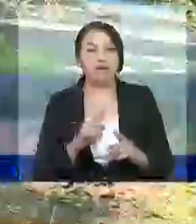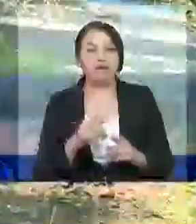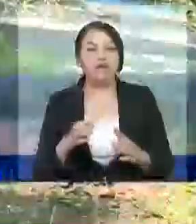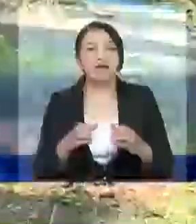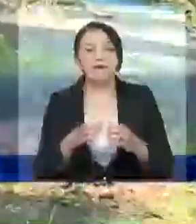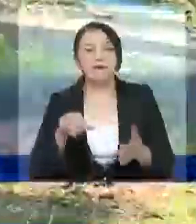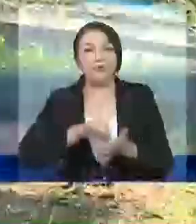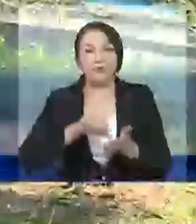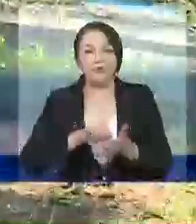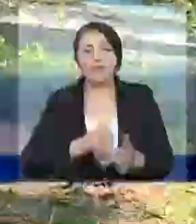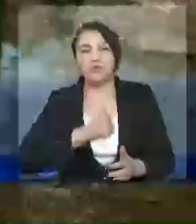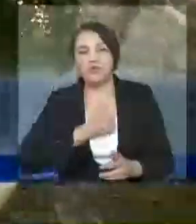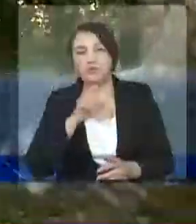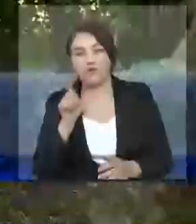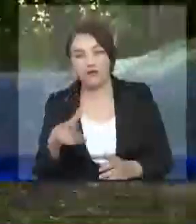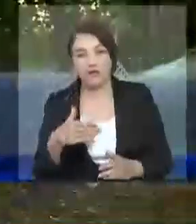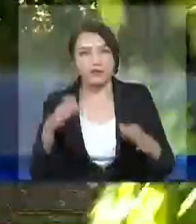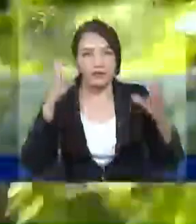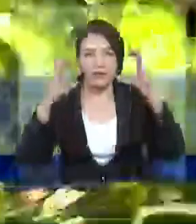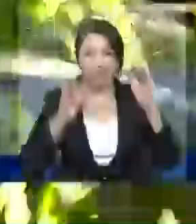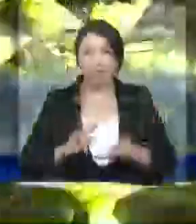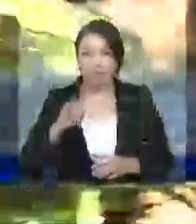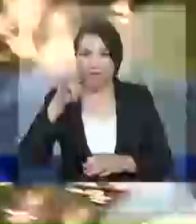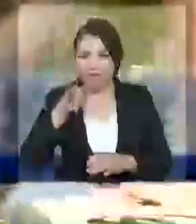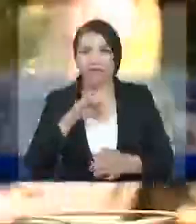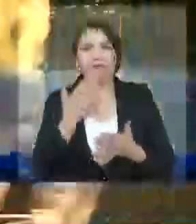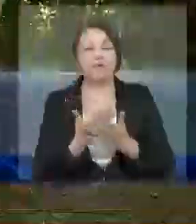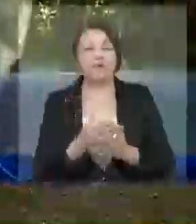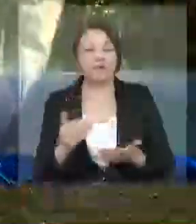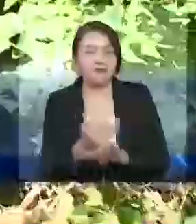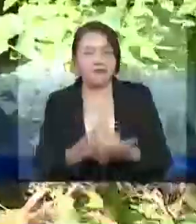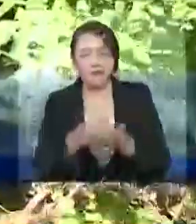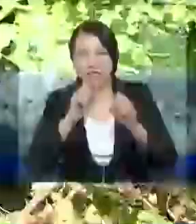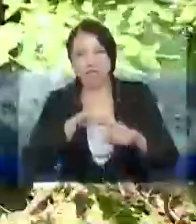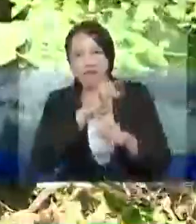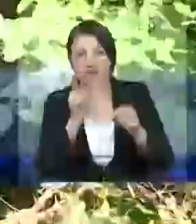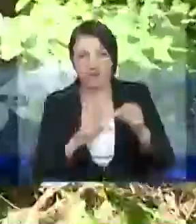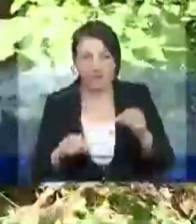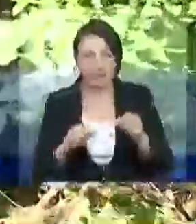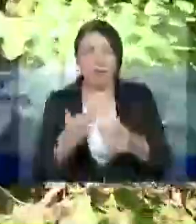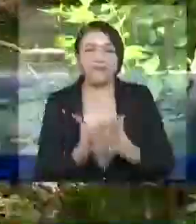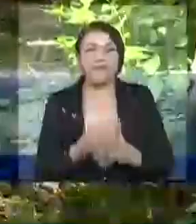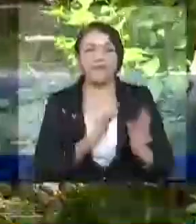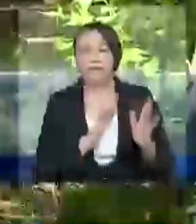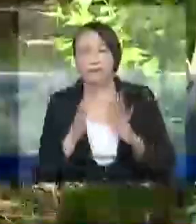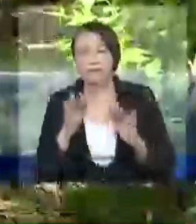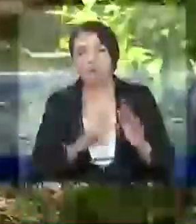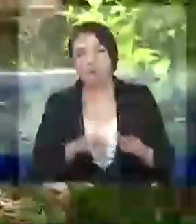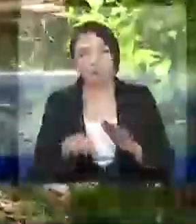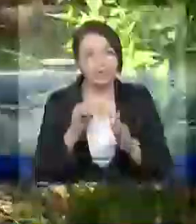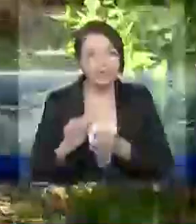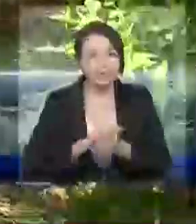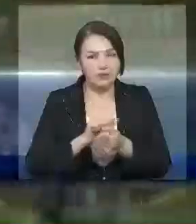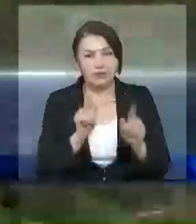эко-акции, также приняли участие курсанты военного института сил воздушной обороны. Ребята собирали мусор, листья. Самые гучи лесопосадки парка убирали